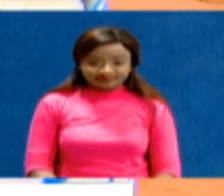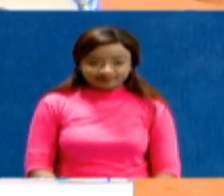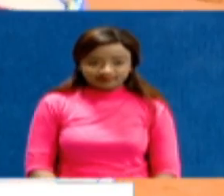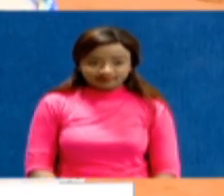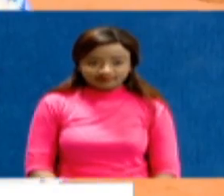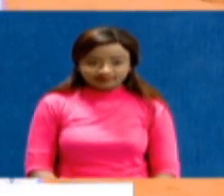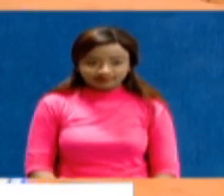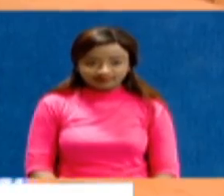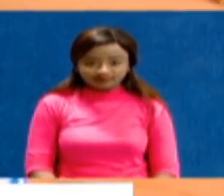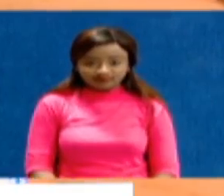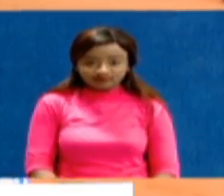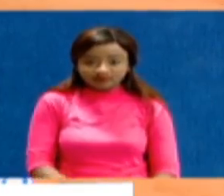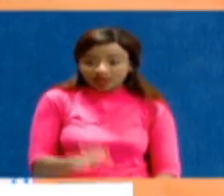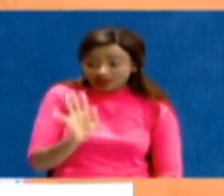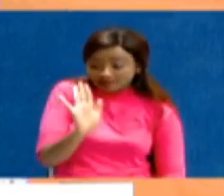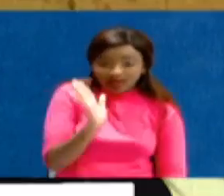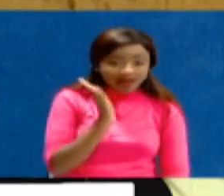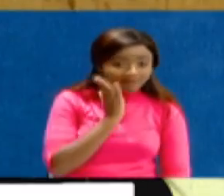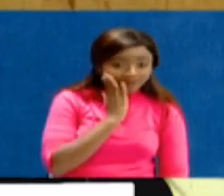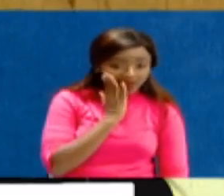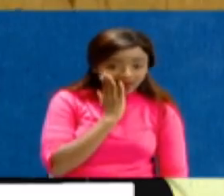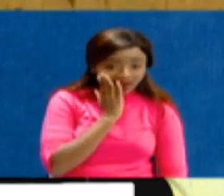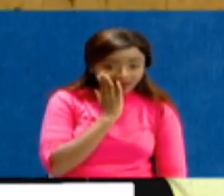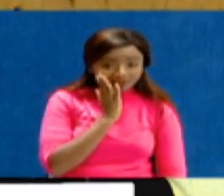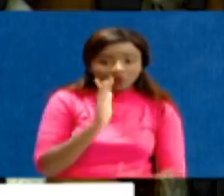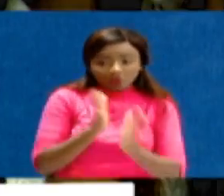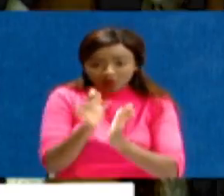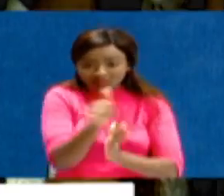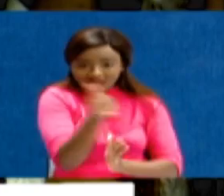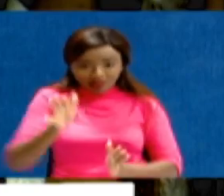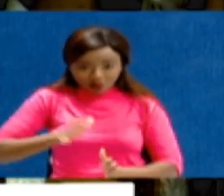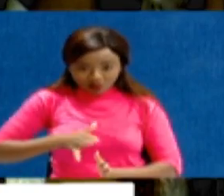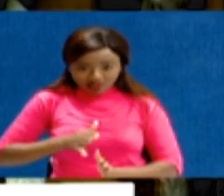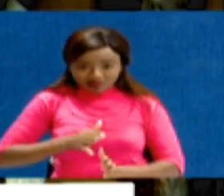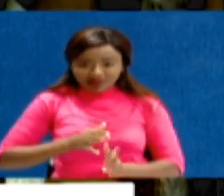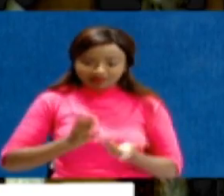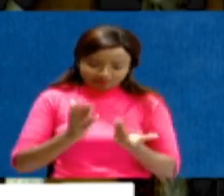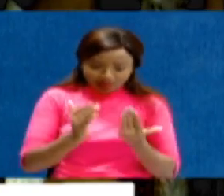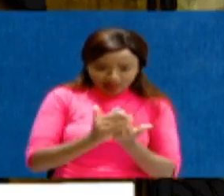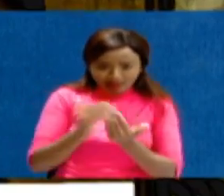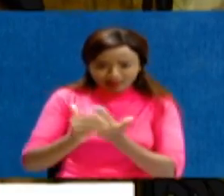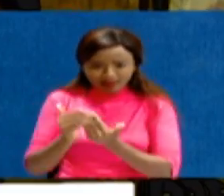Mama yake na kina mama wenzake katika jamii wanatumia fursa hii watoto wapo nyumbani